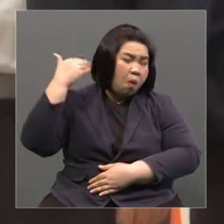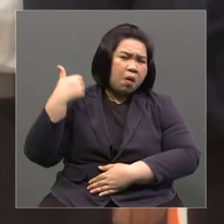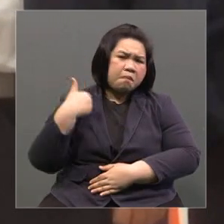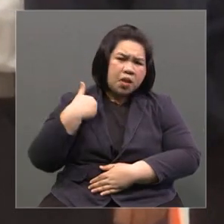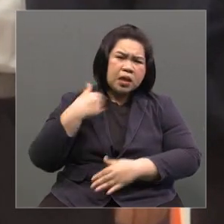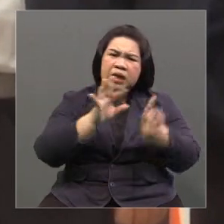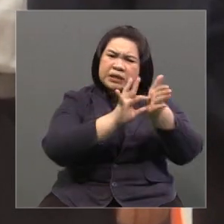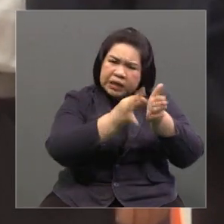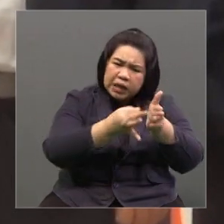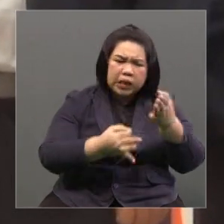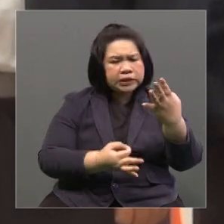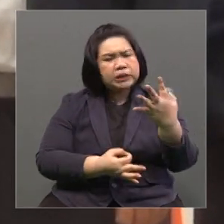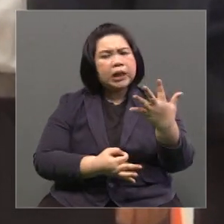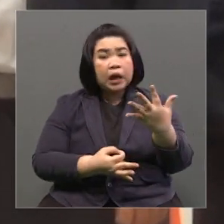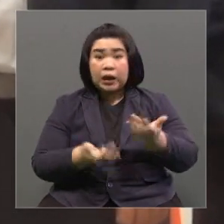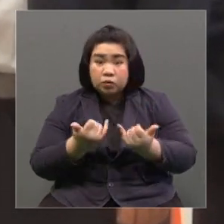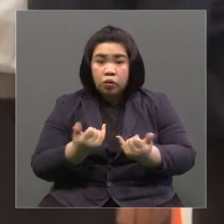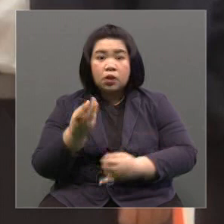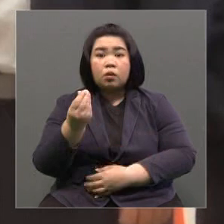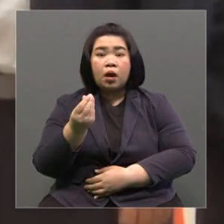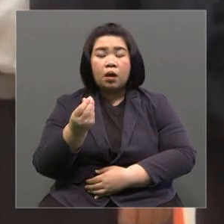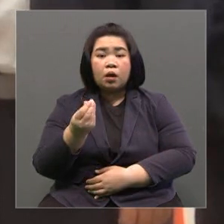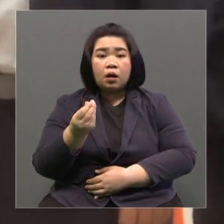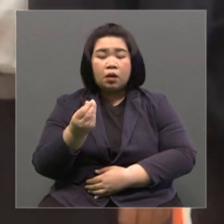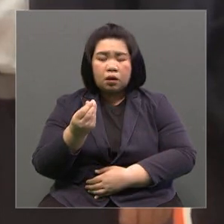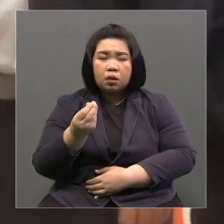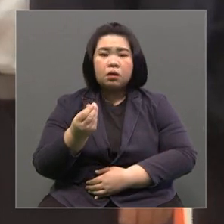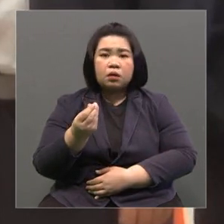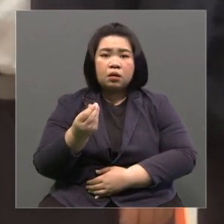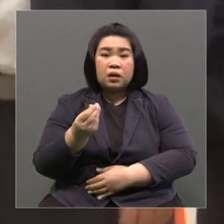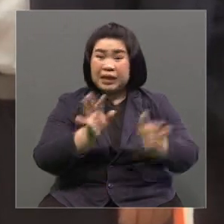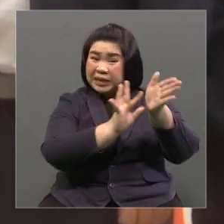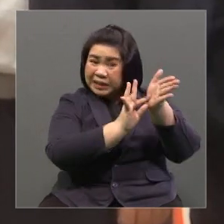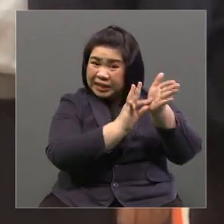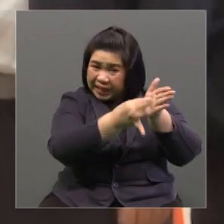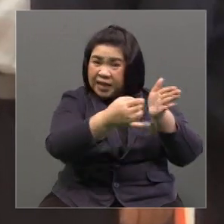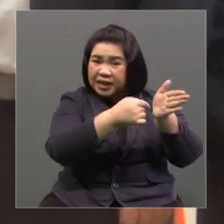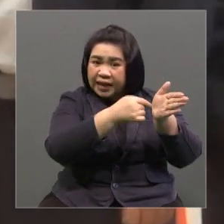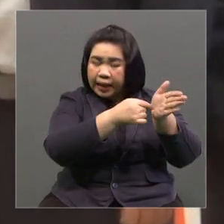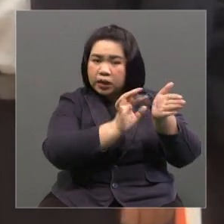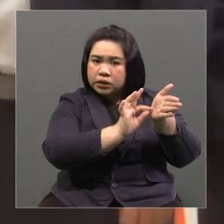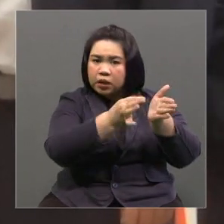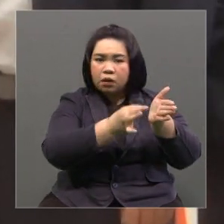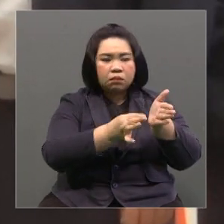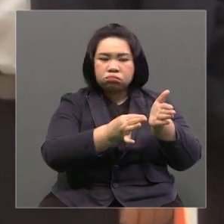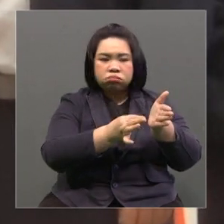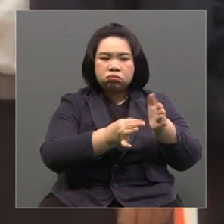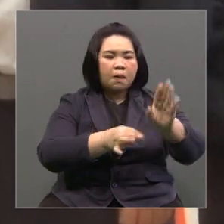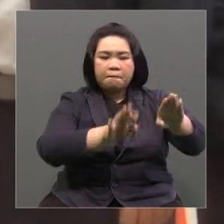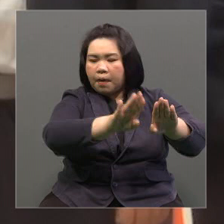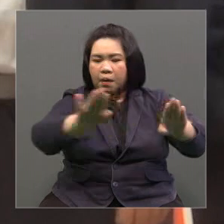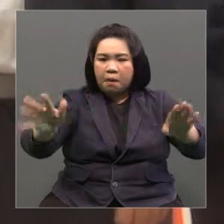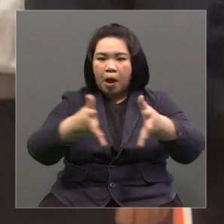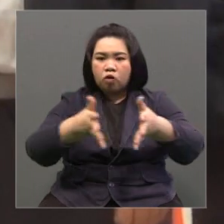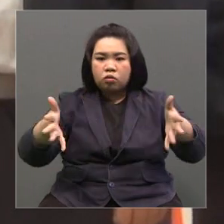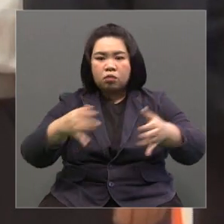4ป้าย5ป้ายเดี๋ยวนี้นะครับท่านทราบไหมครับว่าแผ่นสติกเกอร์ซึ่งเกินกลายกันอยู่ใน